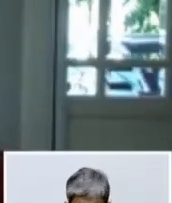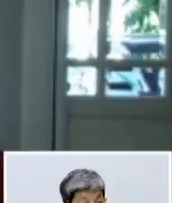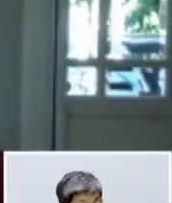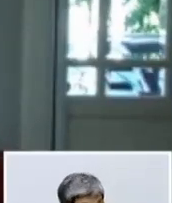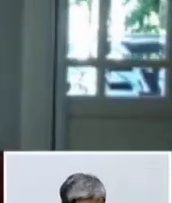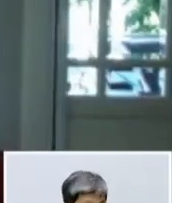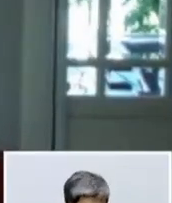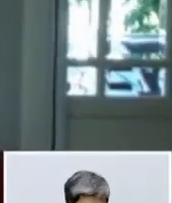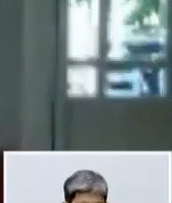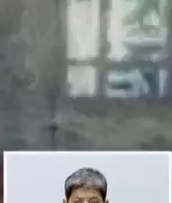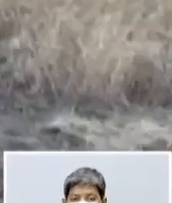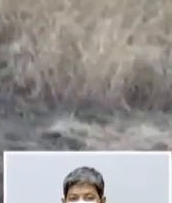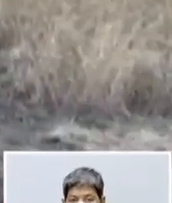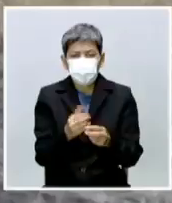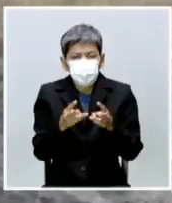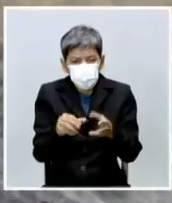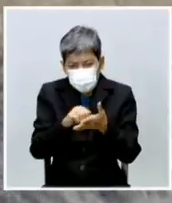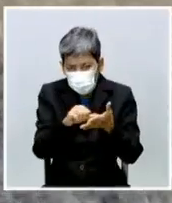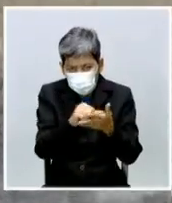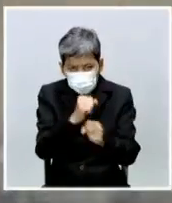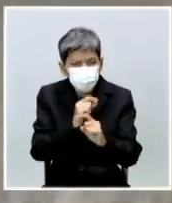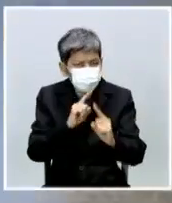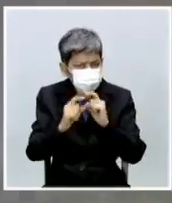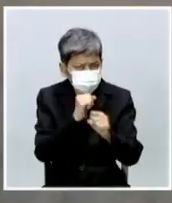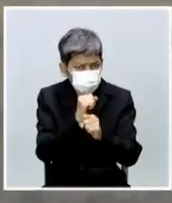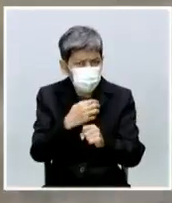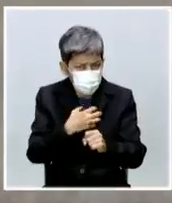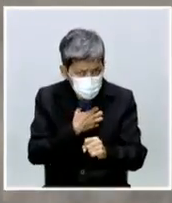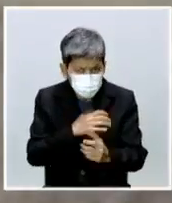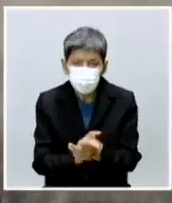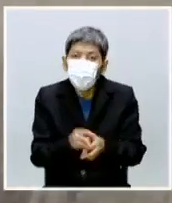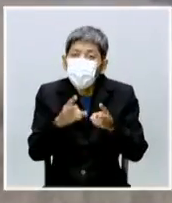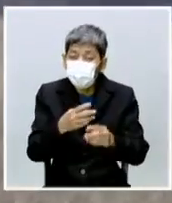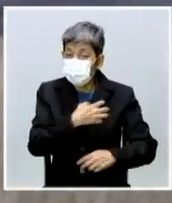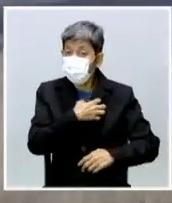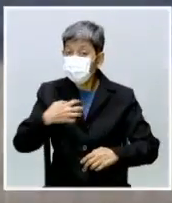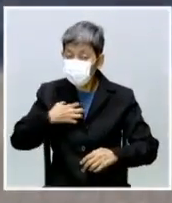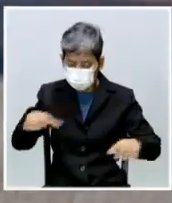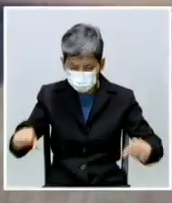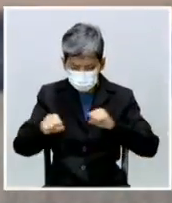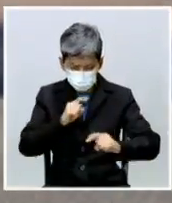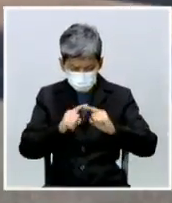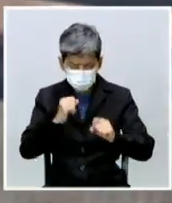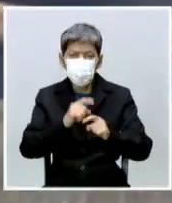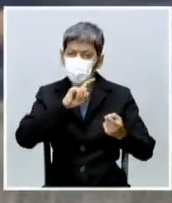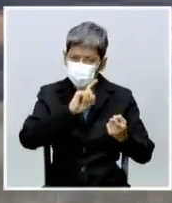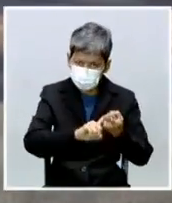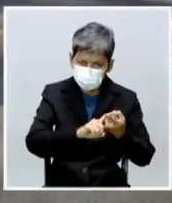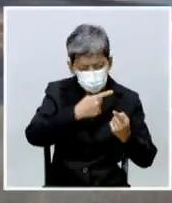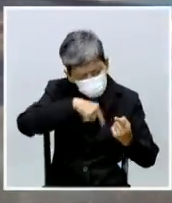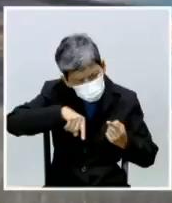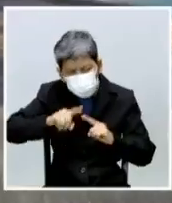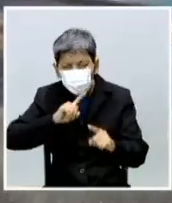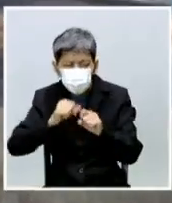ทศเพื่อนบ้านได้นั้นควรหาทางออกผ่านการเจรจาค่ะซึ่งเป็นวิธีทางการทูตที่หลายฝ่ายอยากจะให้รัสเซียนั้นหวนคื